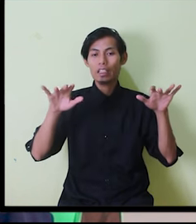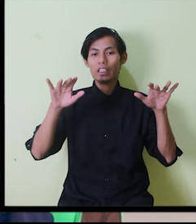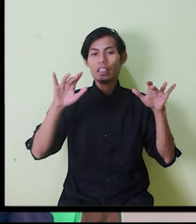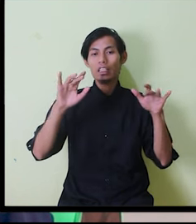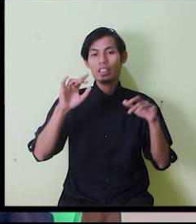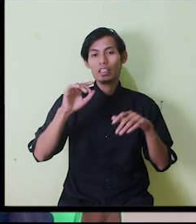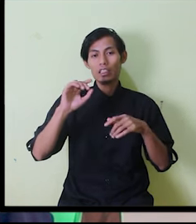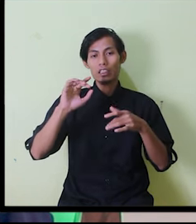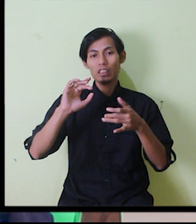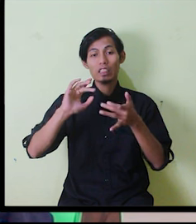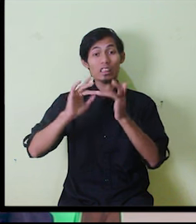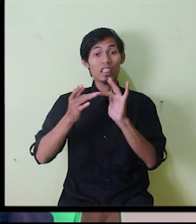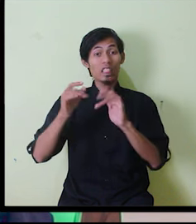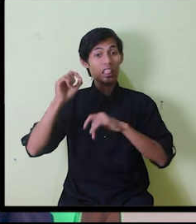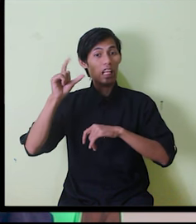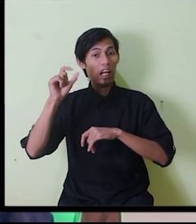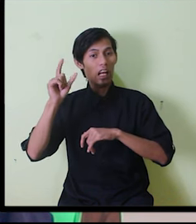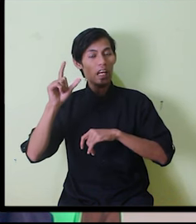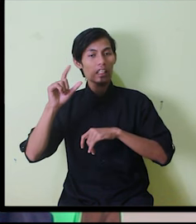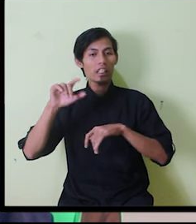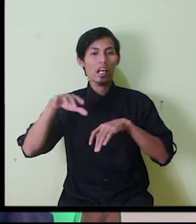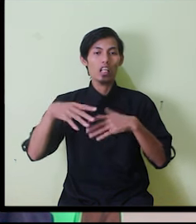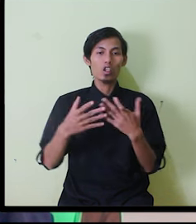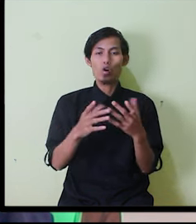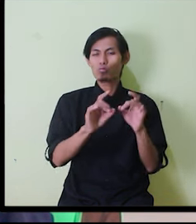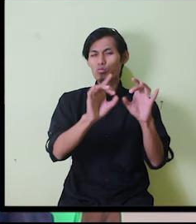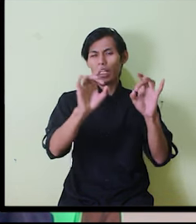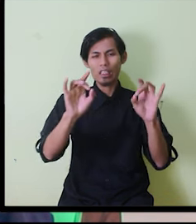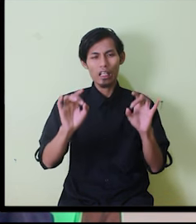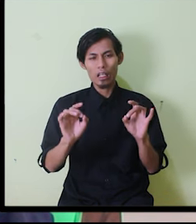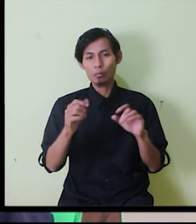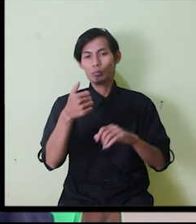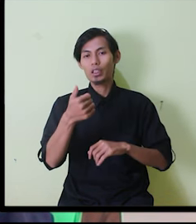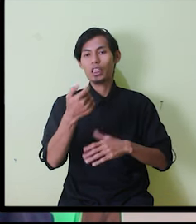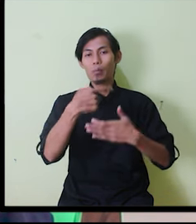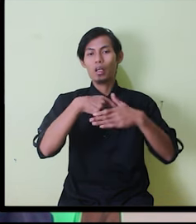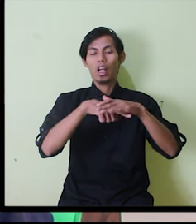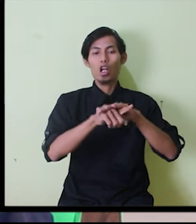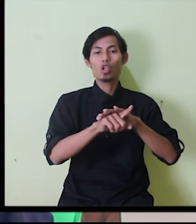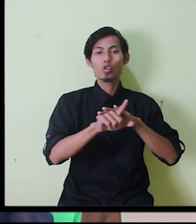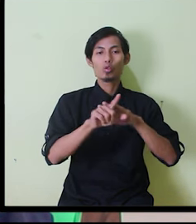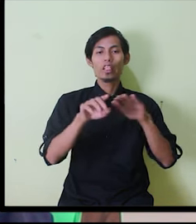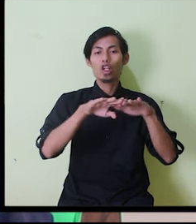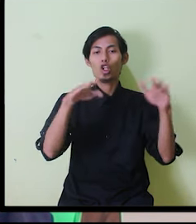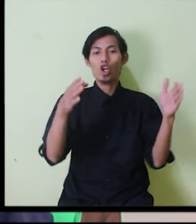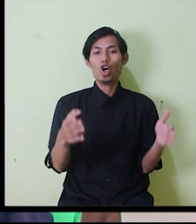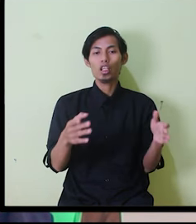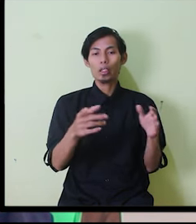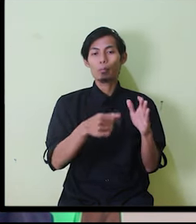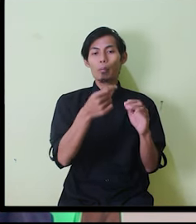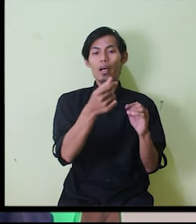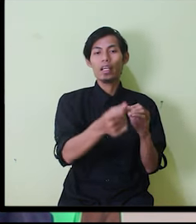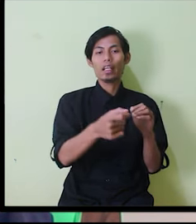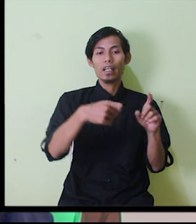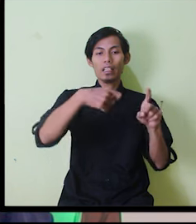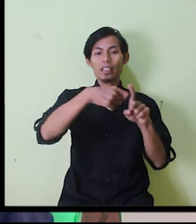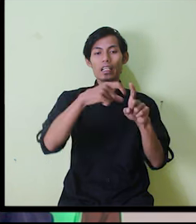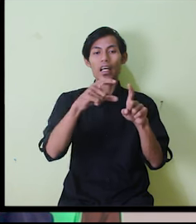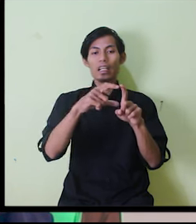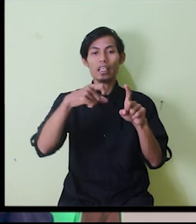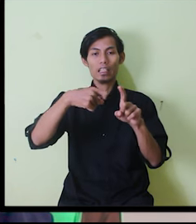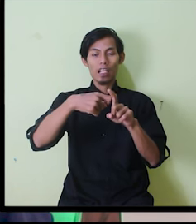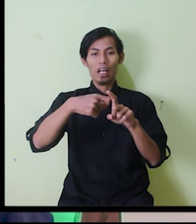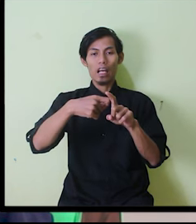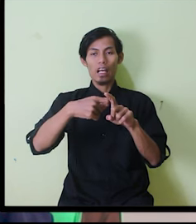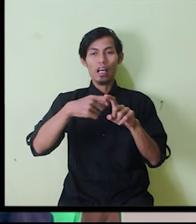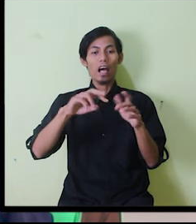ee internet dan segala macamnya itu itu bisa kepada loket-loket pembayaran KDK artinya apa I yang